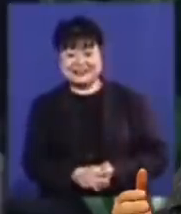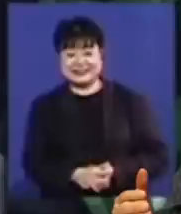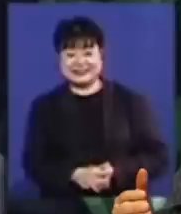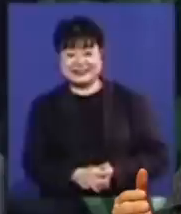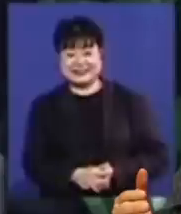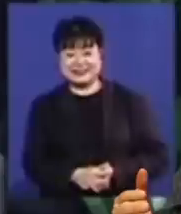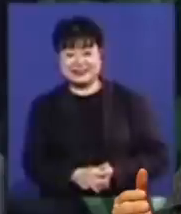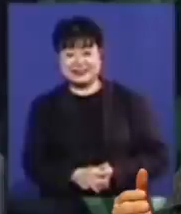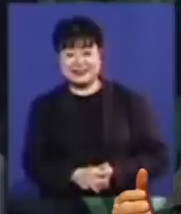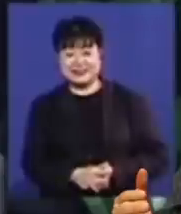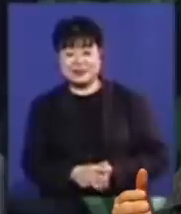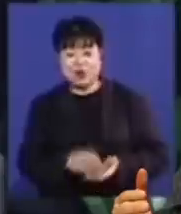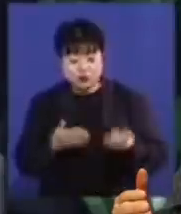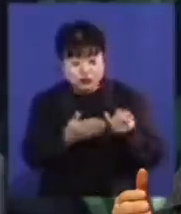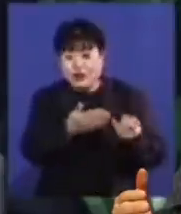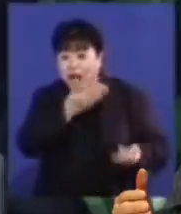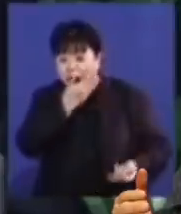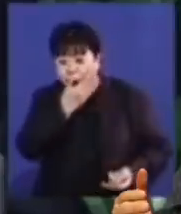뭘 주는 것이 아까워지거든